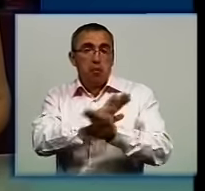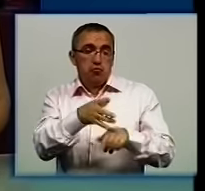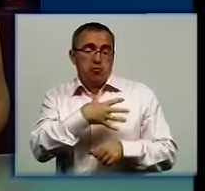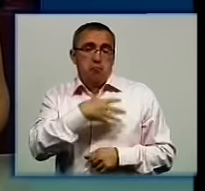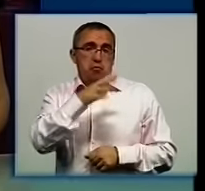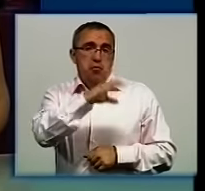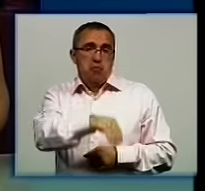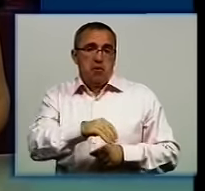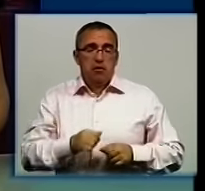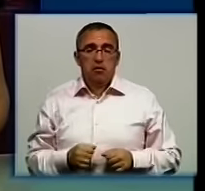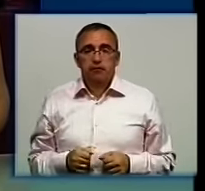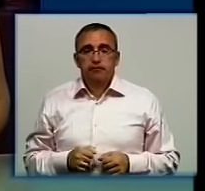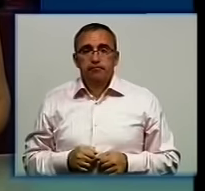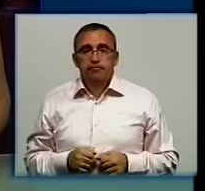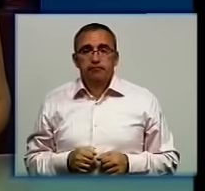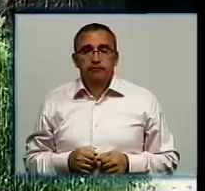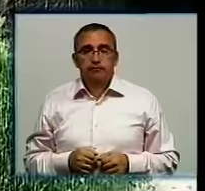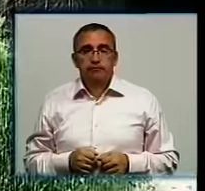Подробиці в сюжеті Яни Семенюк.